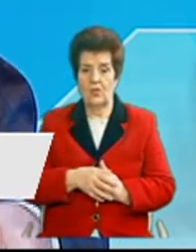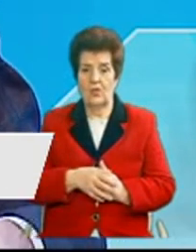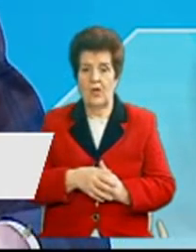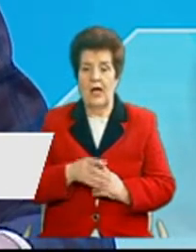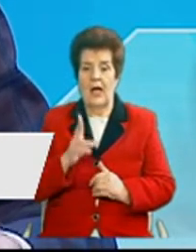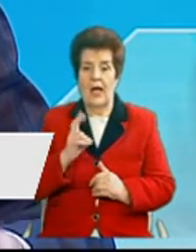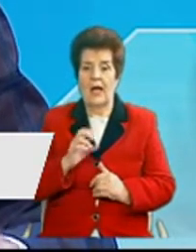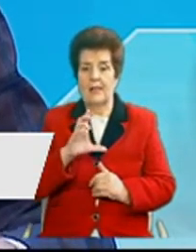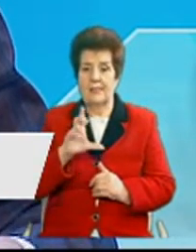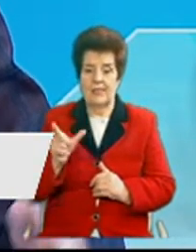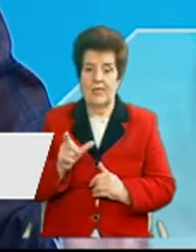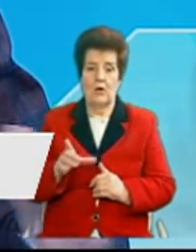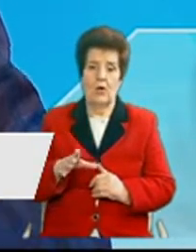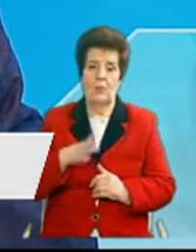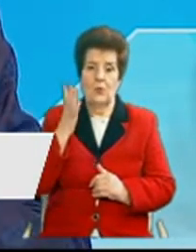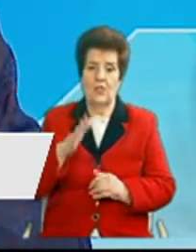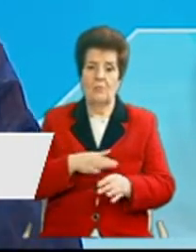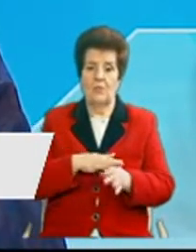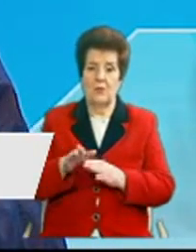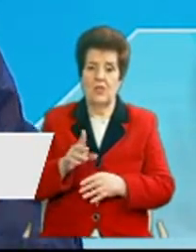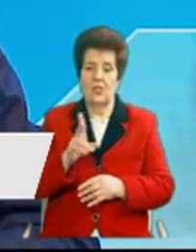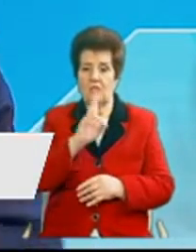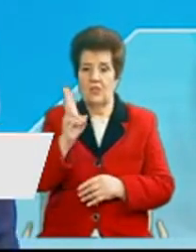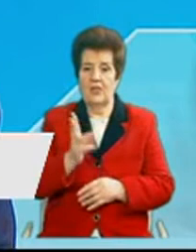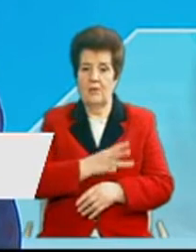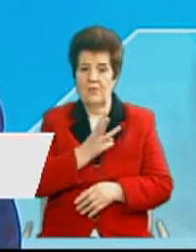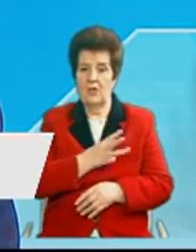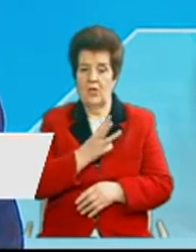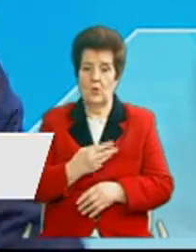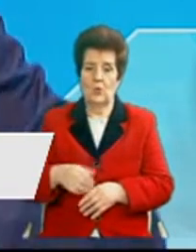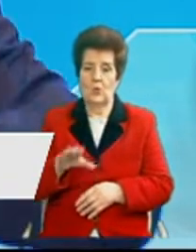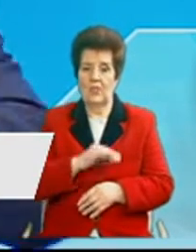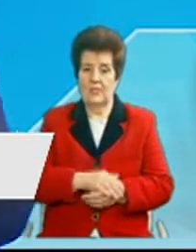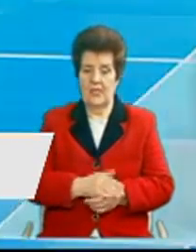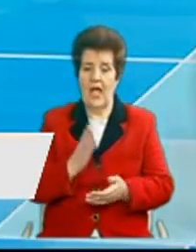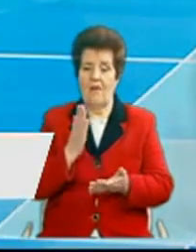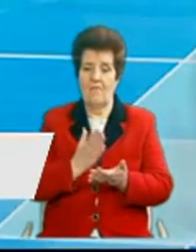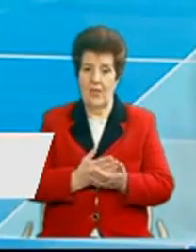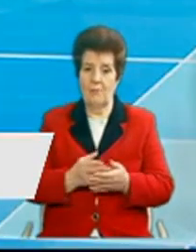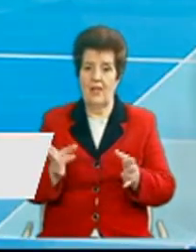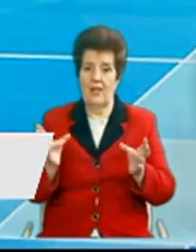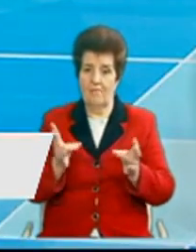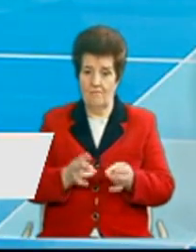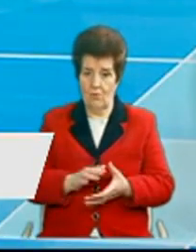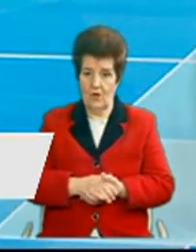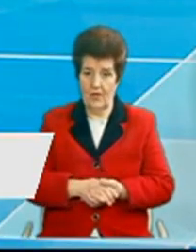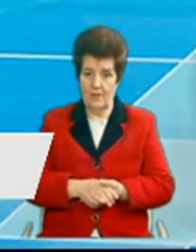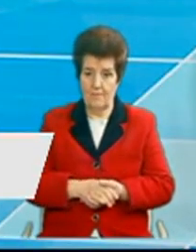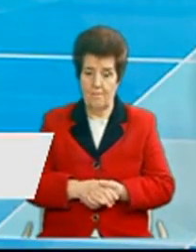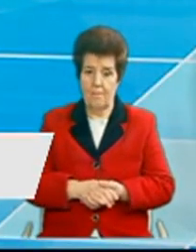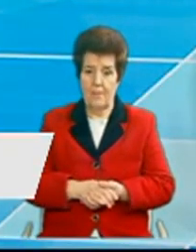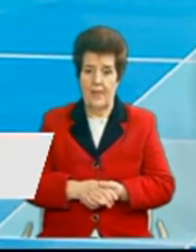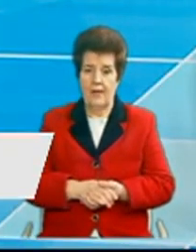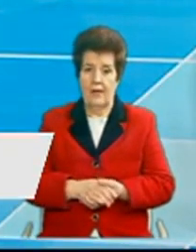ca să putem să îndeplinim ceea ce ne-o dorim cu toții. Da, răspund. Avem nevoie, foarte scurt, Lilia Puzderică Inăreanu,